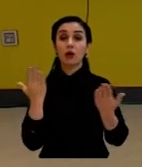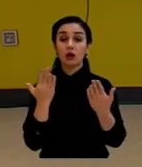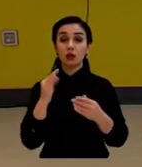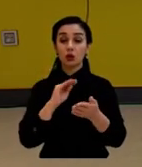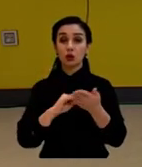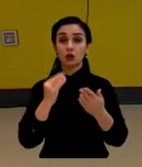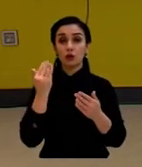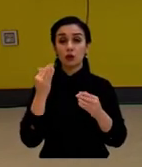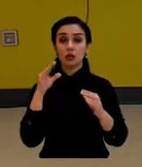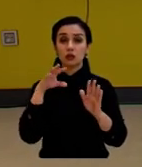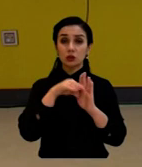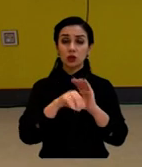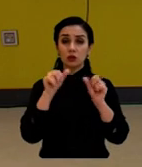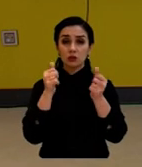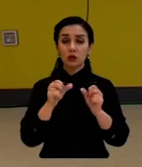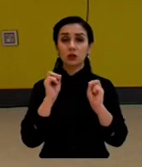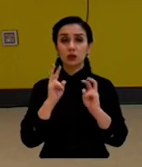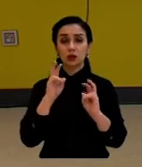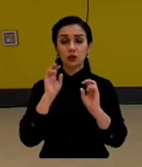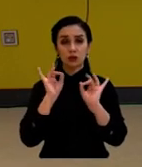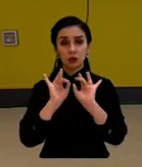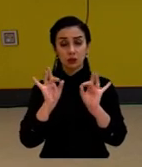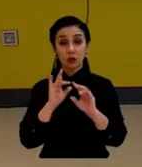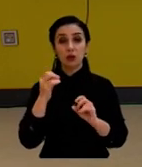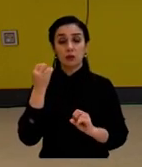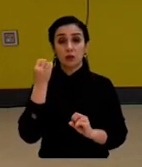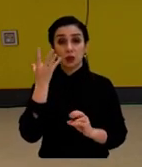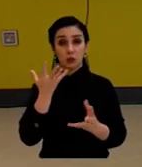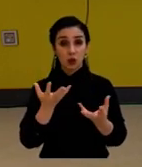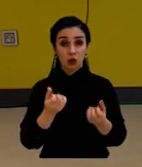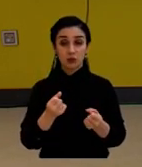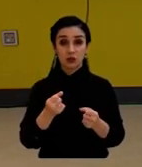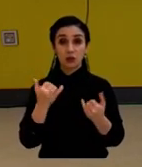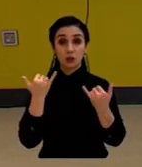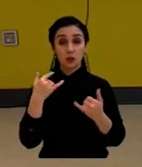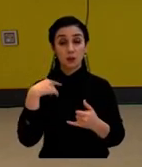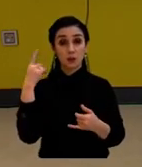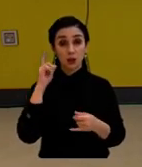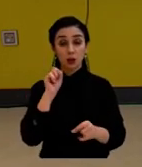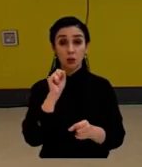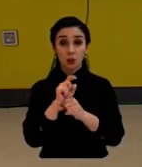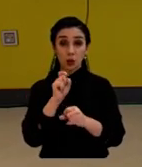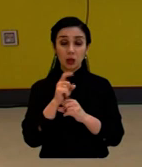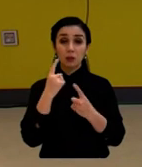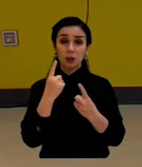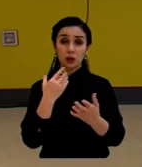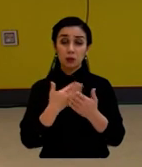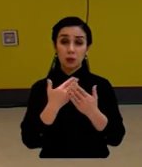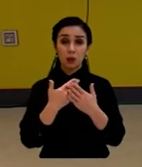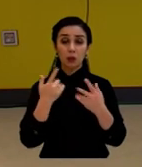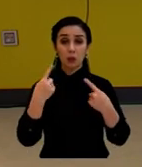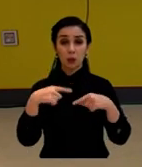yozilishi, uning tarkibida nimalar yoritilishini bilib olamiz. Biz bilamizki, buyruq bu biron bir